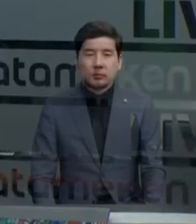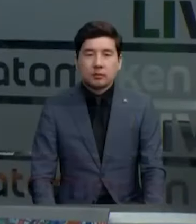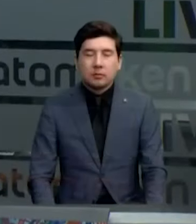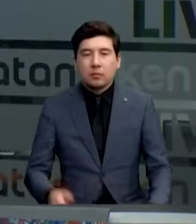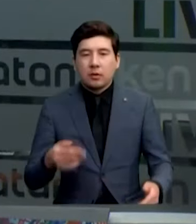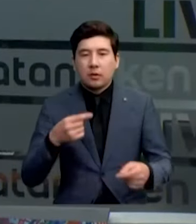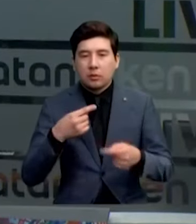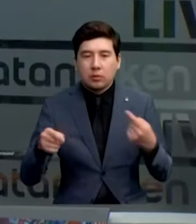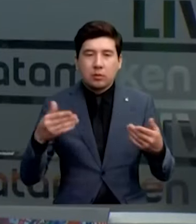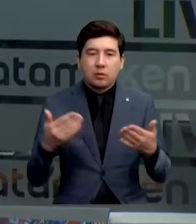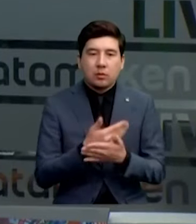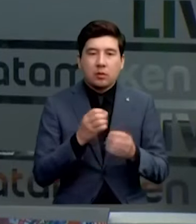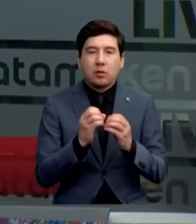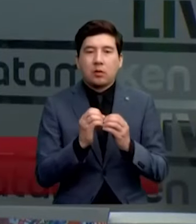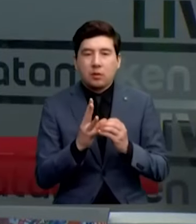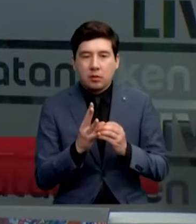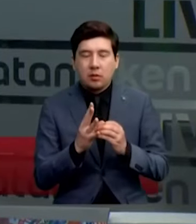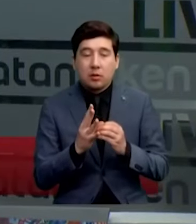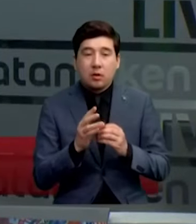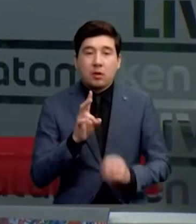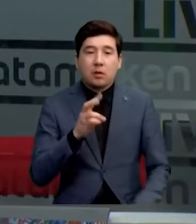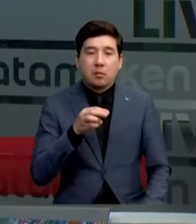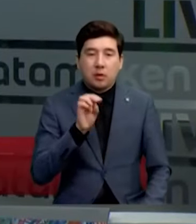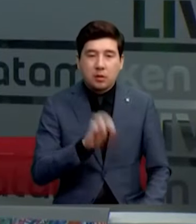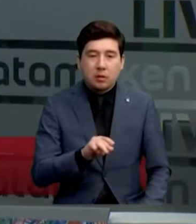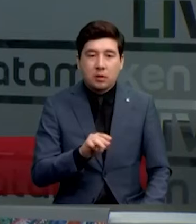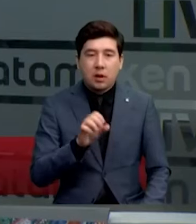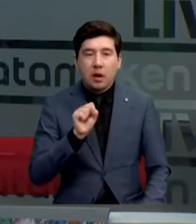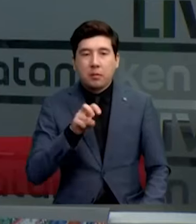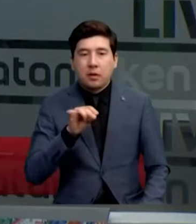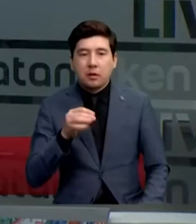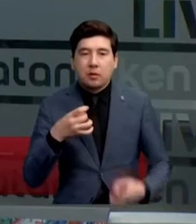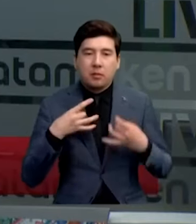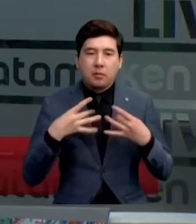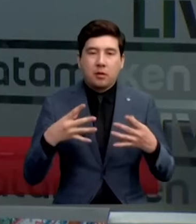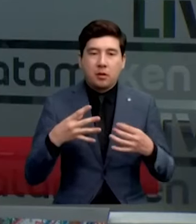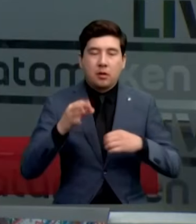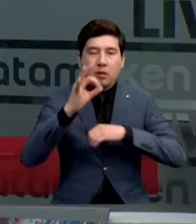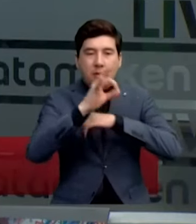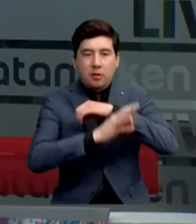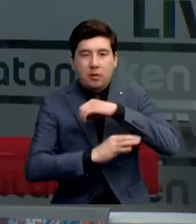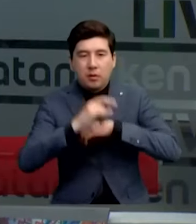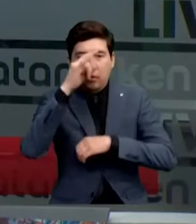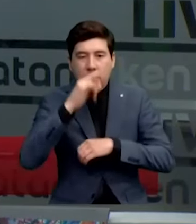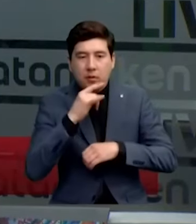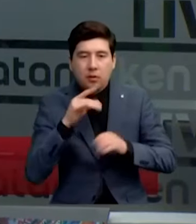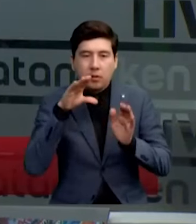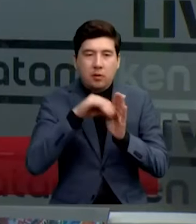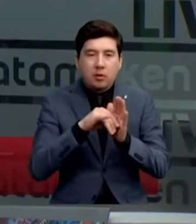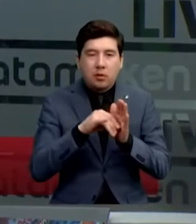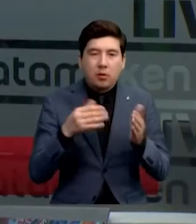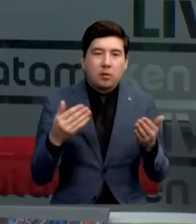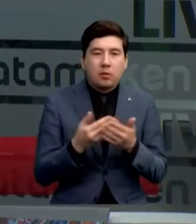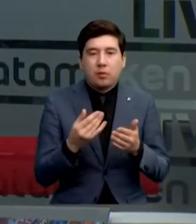Өзгеде ақпараттар 14-ші Наурыз көрісу күні амал мерекесі. Бұл дәстүр еліміздің батыс өңірлерінде жақсы сақталған. Бүгінгі күні аталған